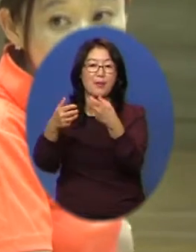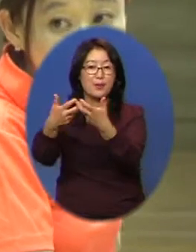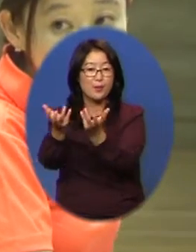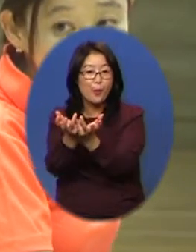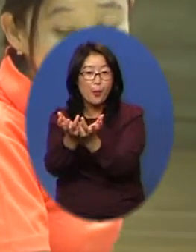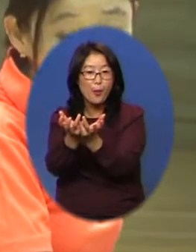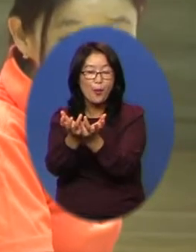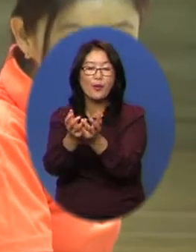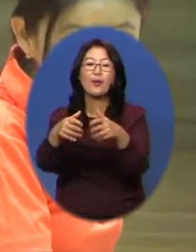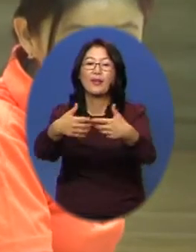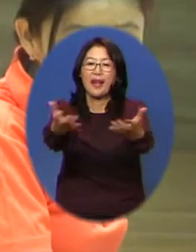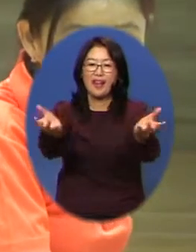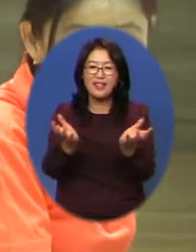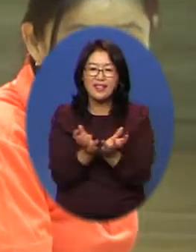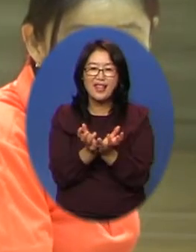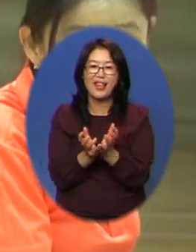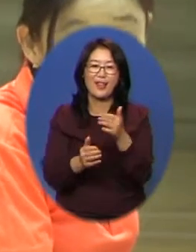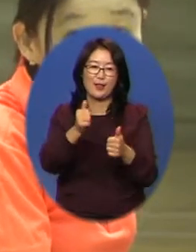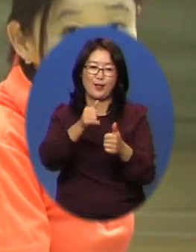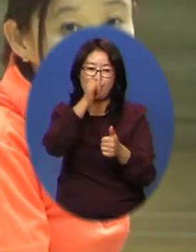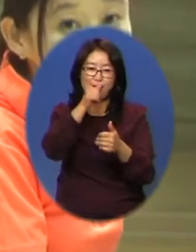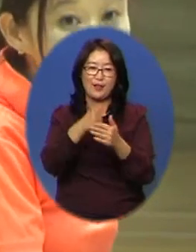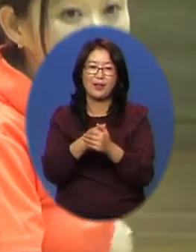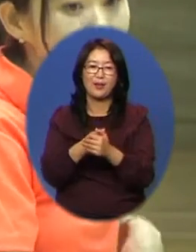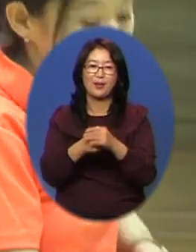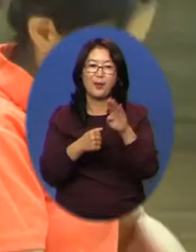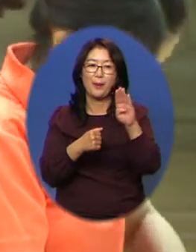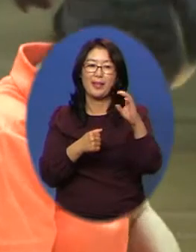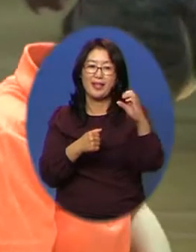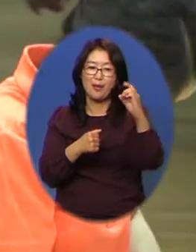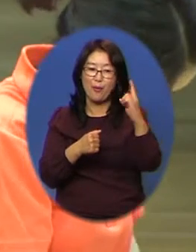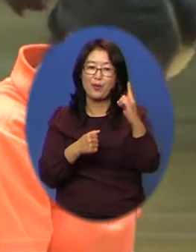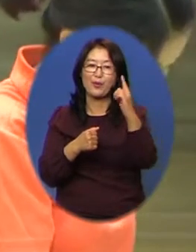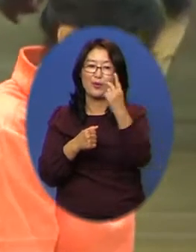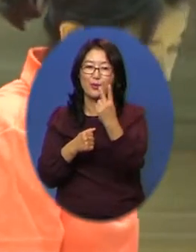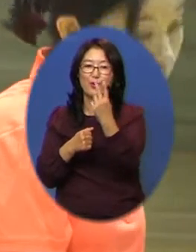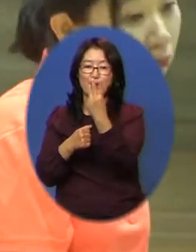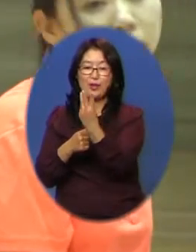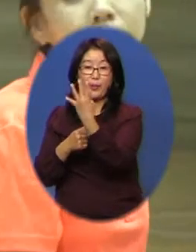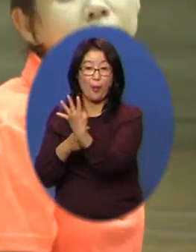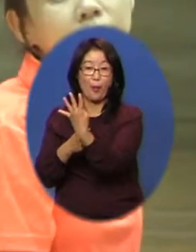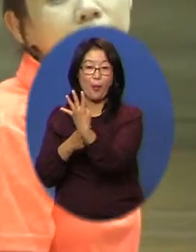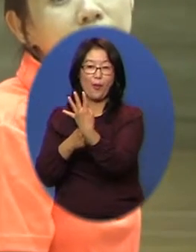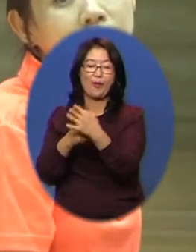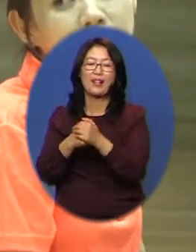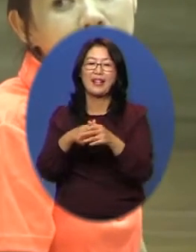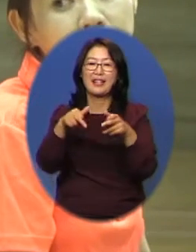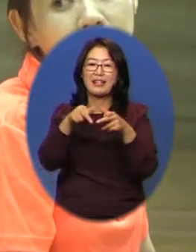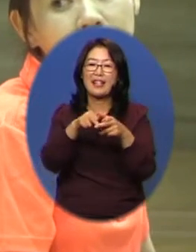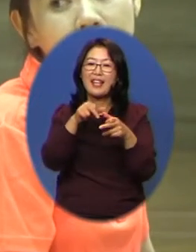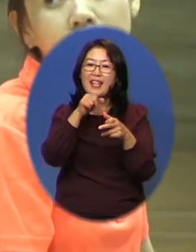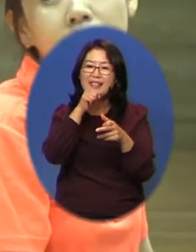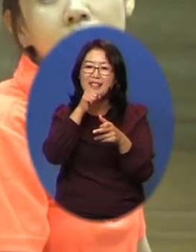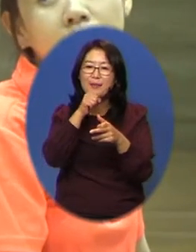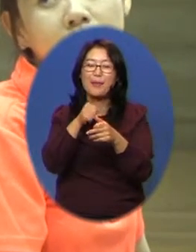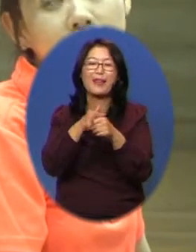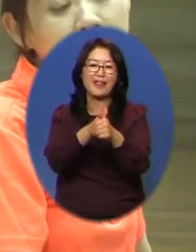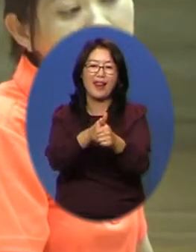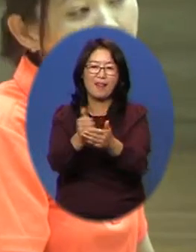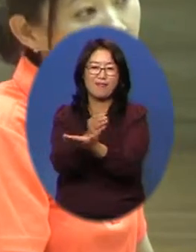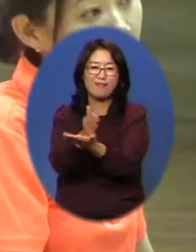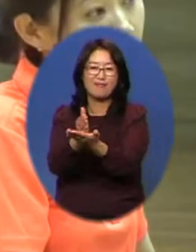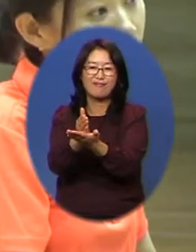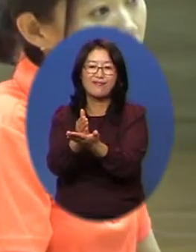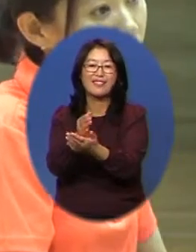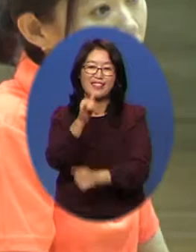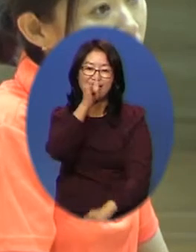장애 유형별로 4개 등급으로 나누어서 BC1, BC2, BC3, BC4 이렇게 네 개 부문으로 나누어서 진행이 되고